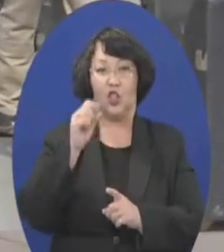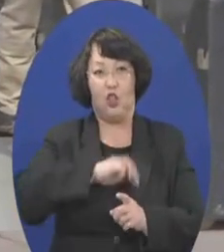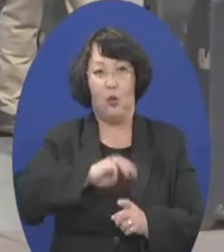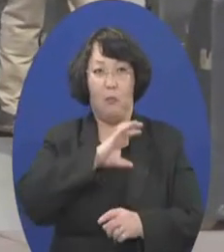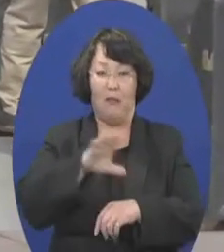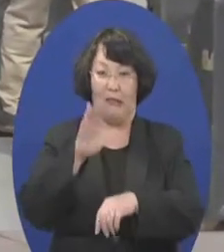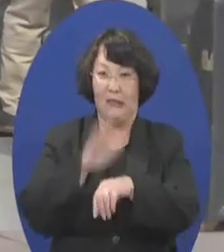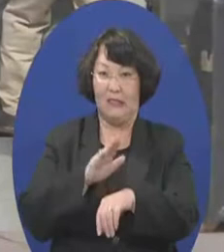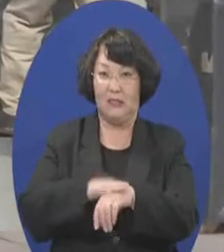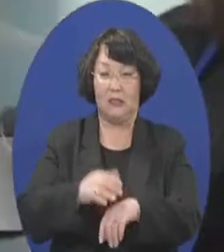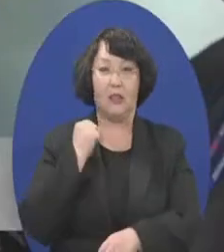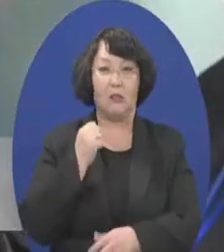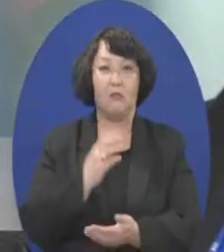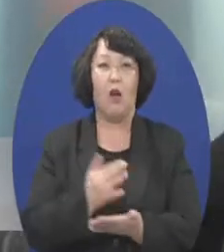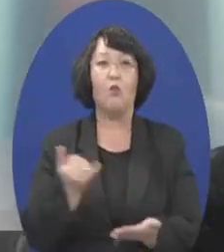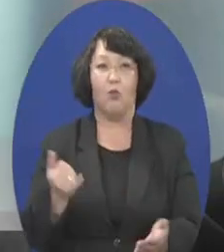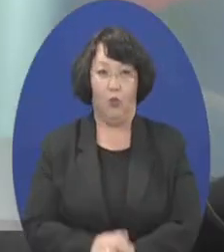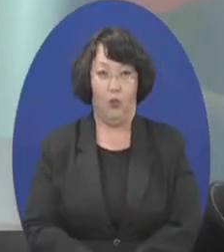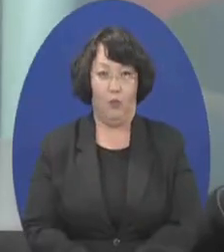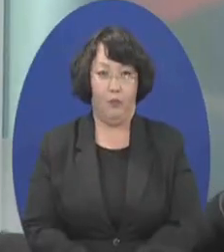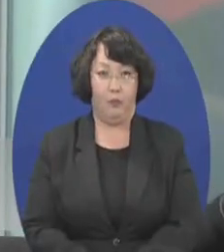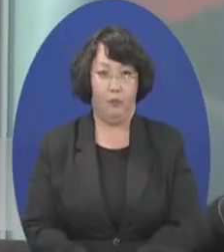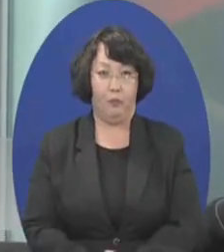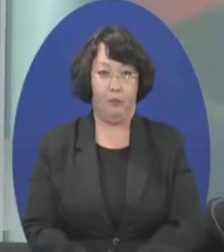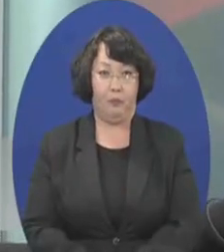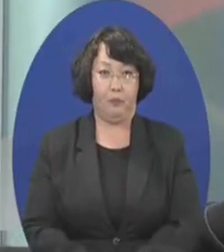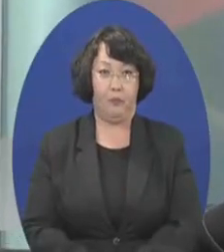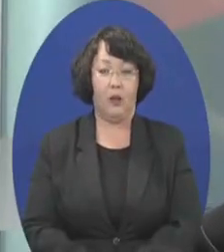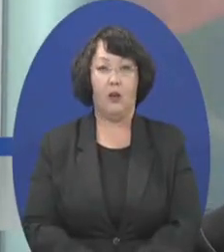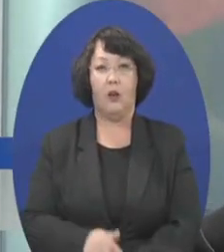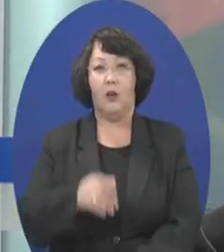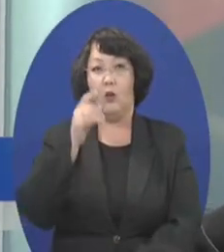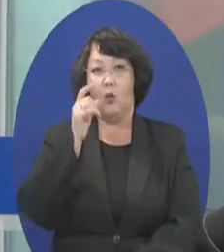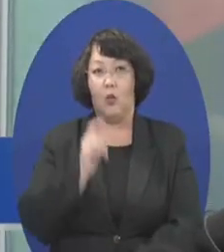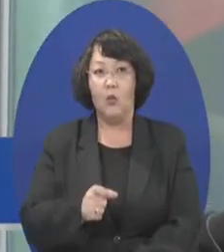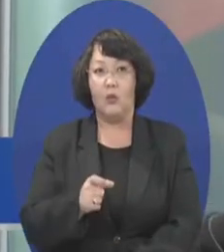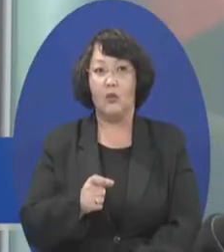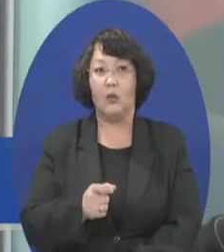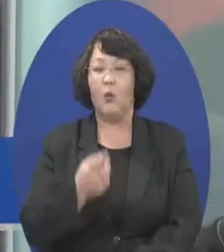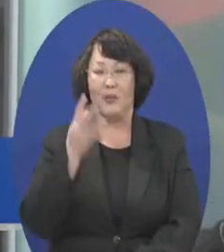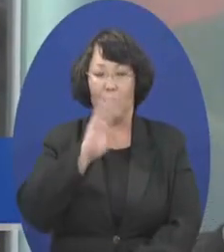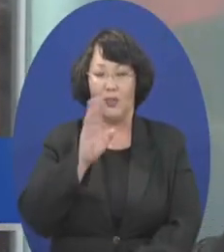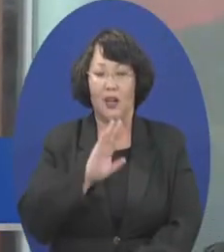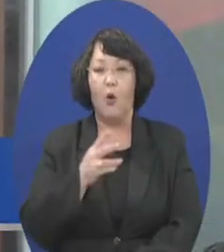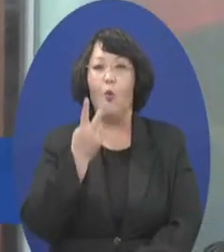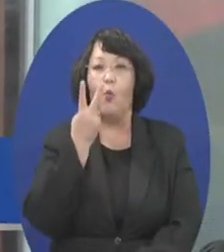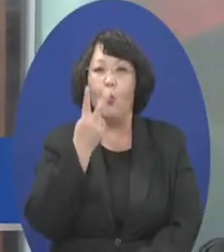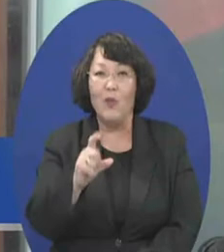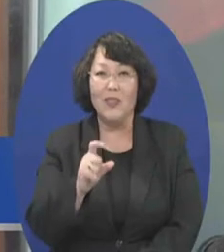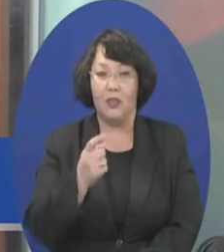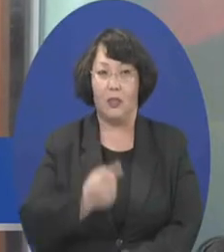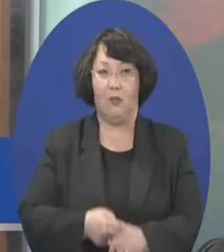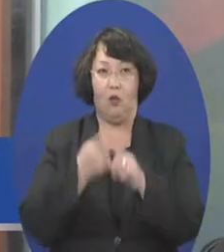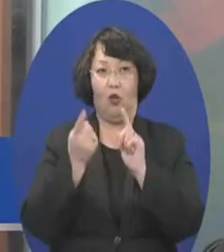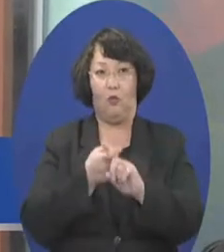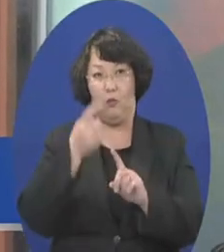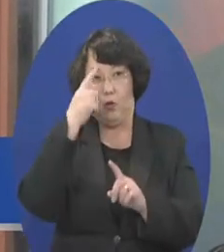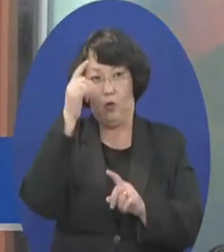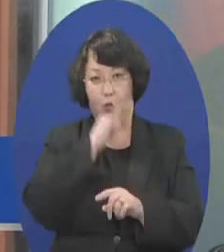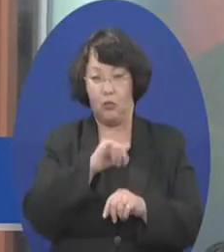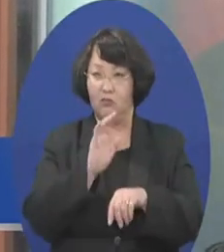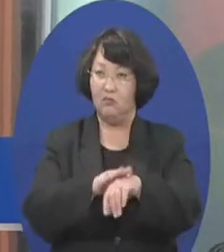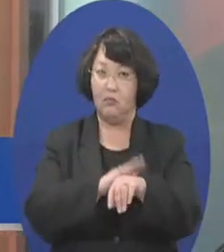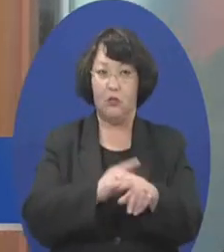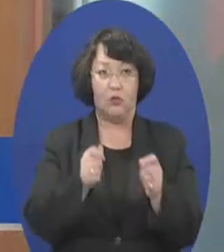газар тэмцэж чаддгүй. Хүний нэмэгдэлтэй хамааралтай асуудал төр бол ямар нэгэн зөвсөлт Монгол улсын хувьд хэрэгцээ өрөнд бол өнөөдрийн хувьд бол